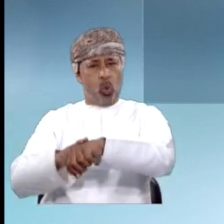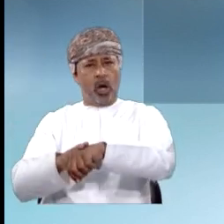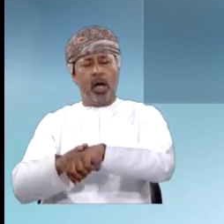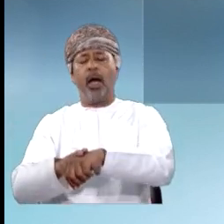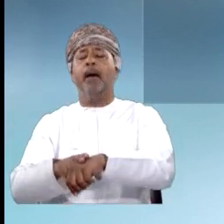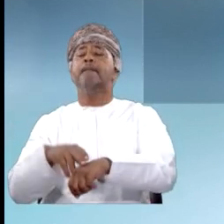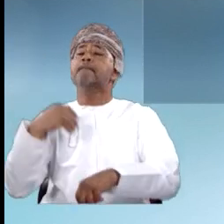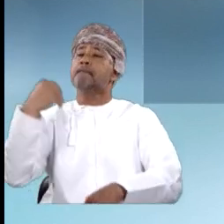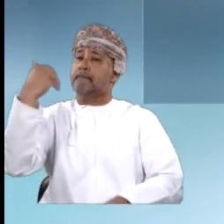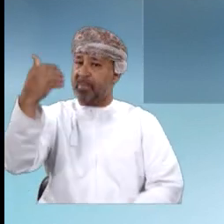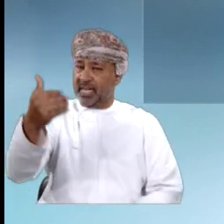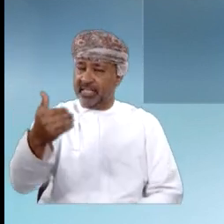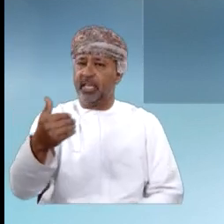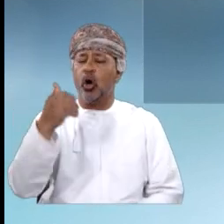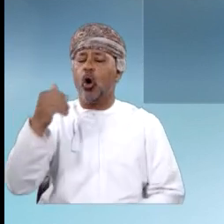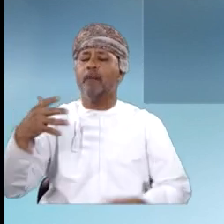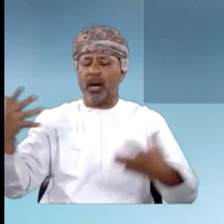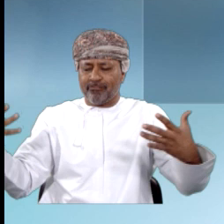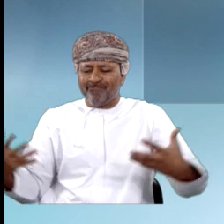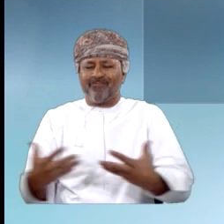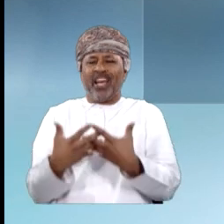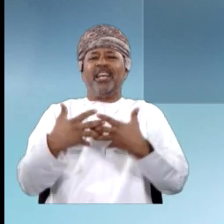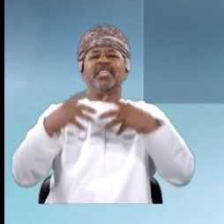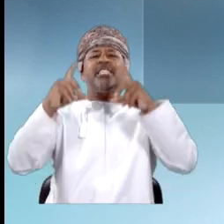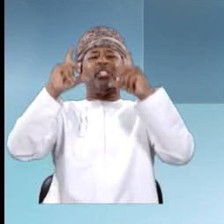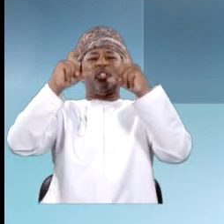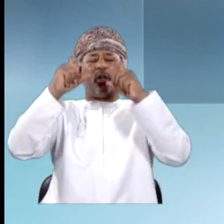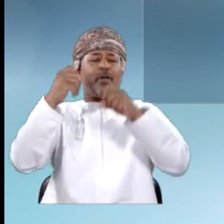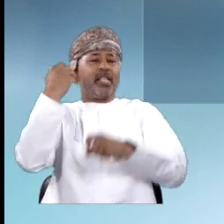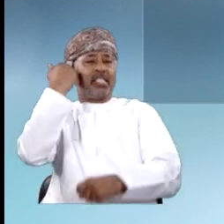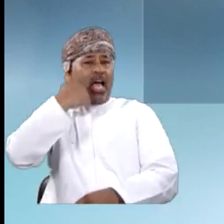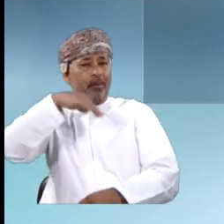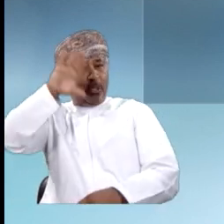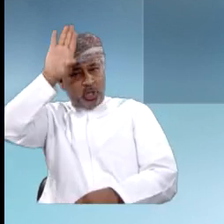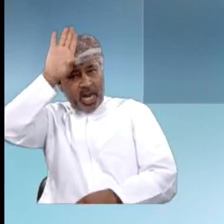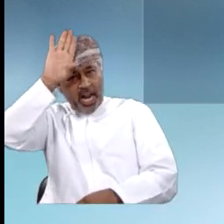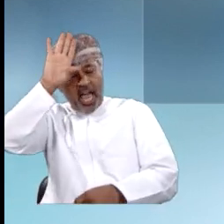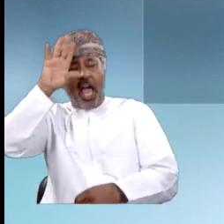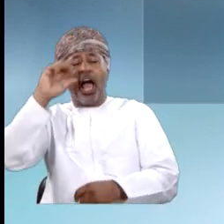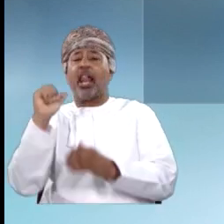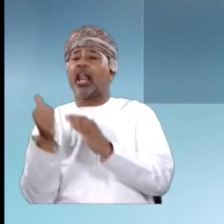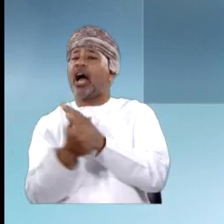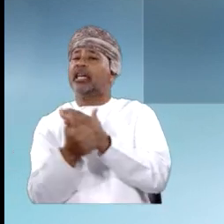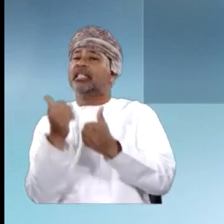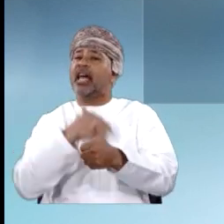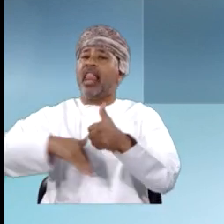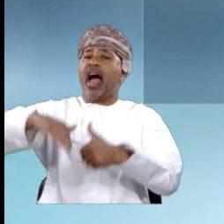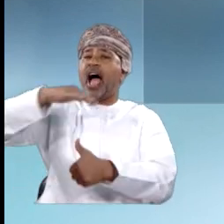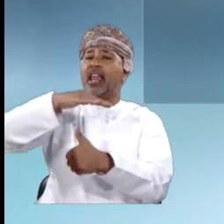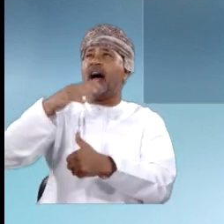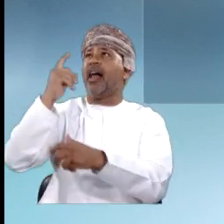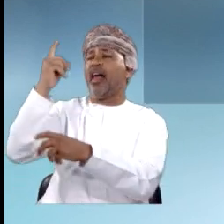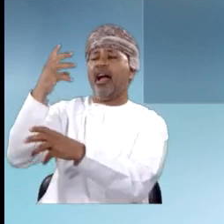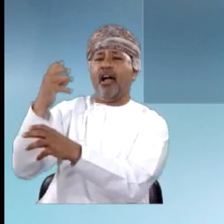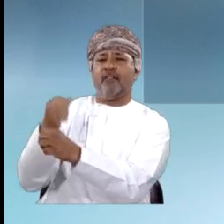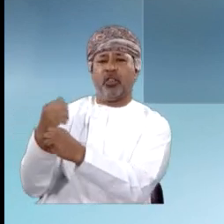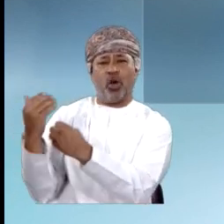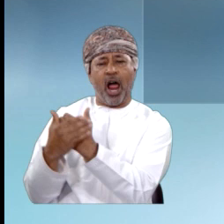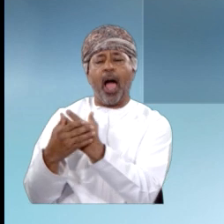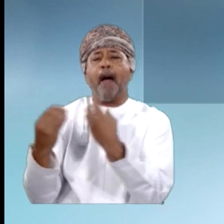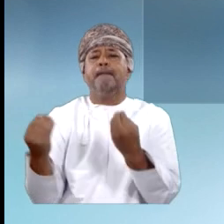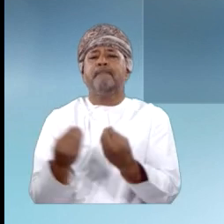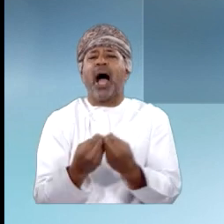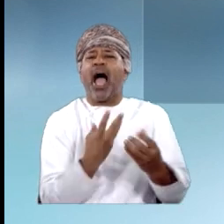بعدها تم التقاط الصوره التذكاريه لمولانا حضره صاحب الجلاله القائد الاعلى حفظه الله ورعاه مع